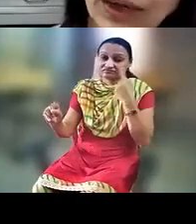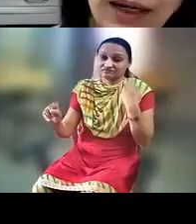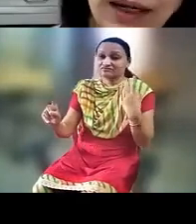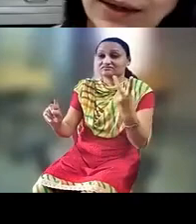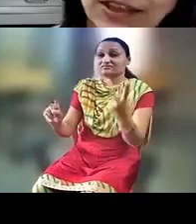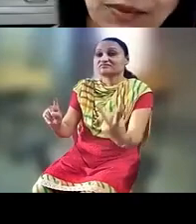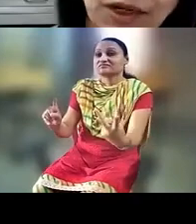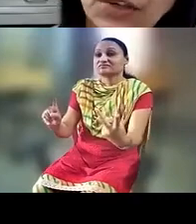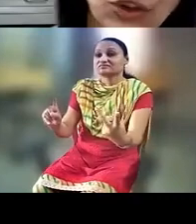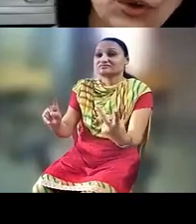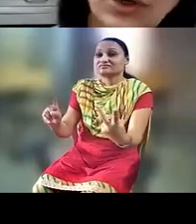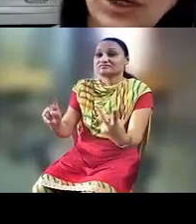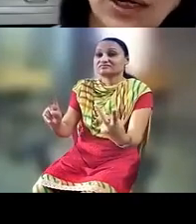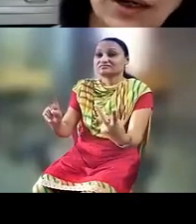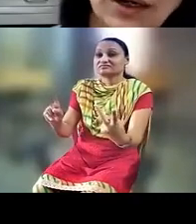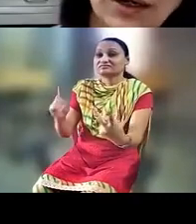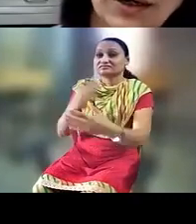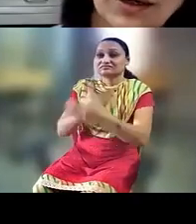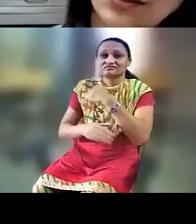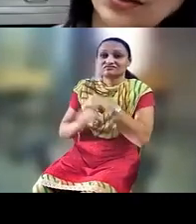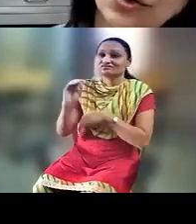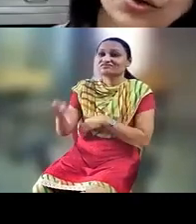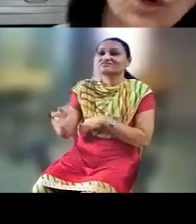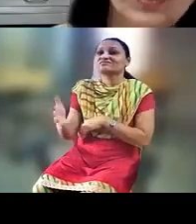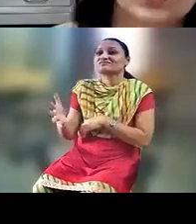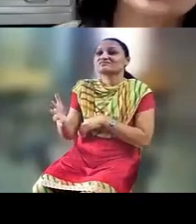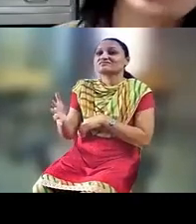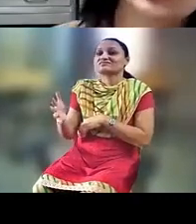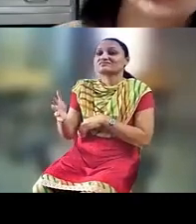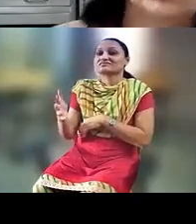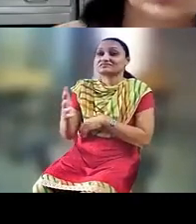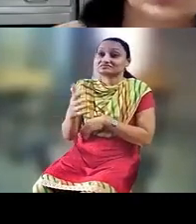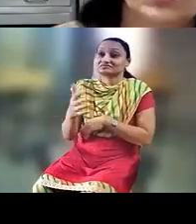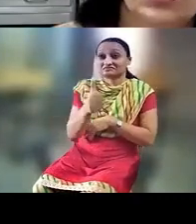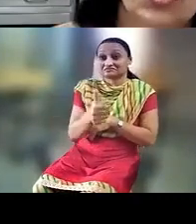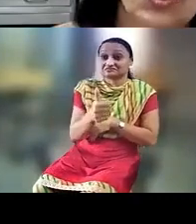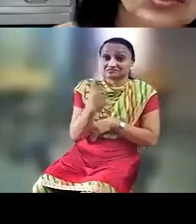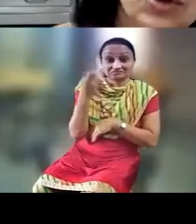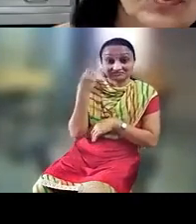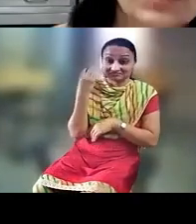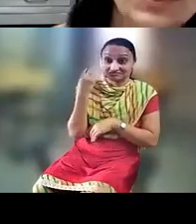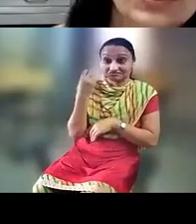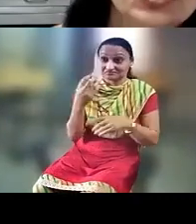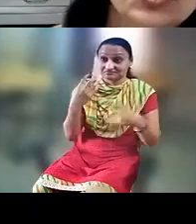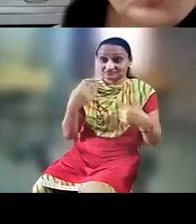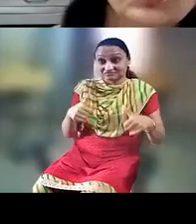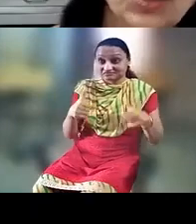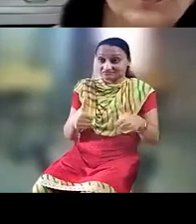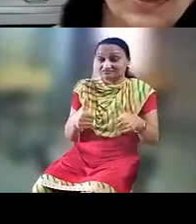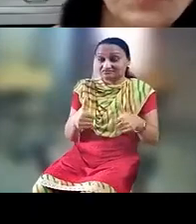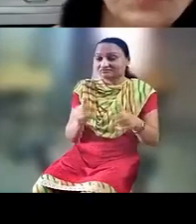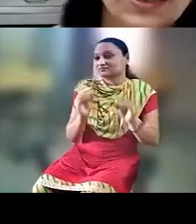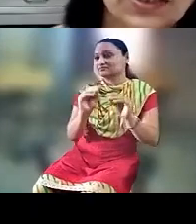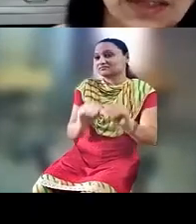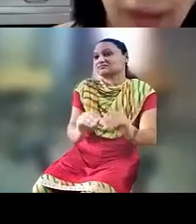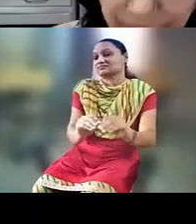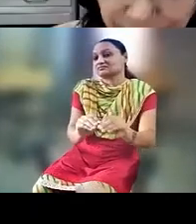ये मोबाइल डिसेबल्ड बच्चे को तो नहीं मिलेगा, ये तो उसको मिलेगा जो कि नॉर्मल है, और इसको बाद में कुछ वो अपने आप से देख